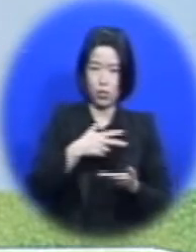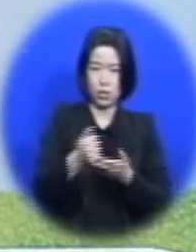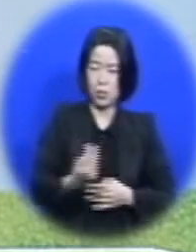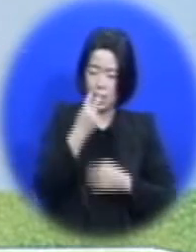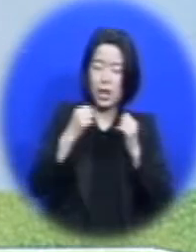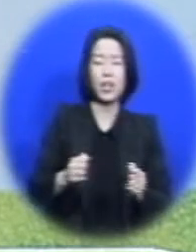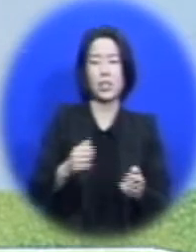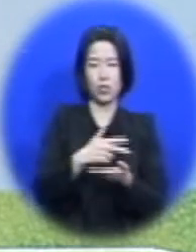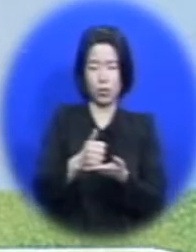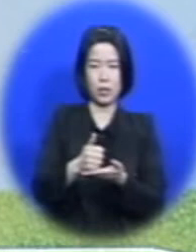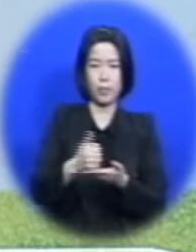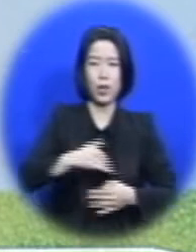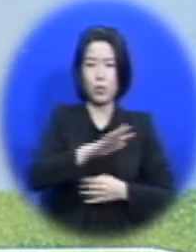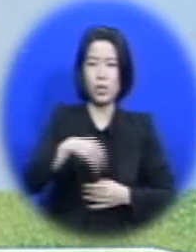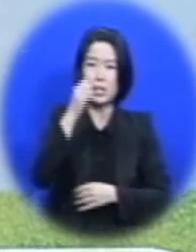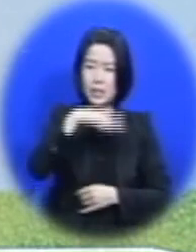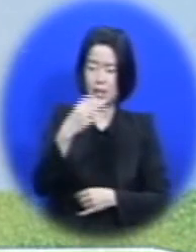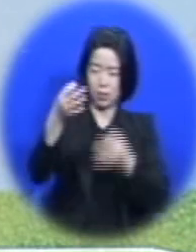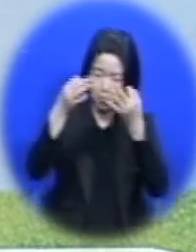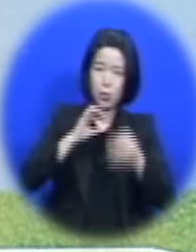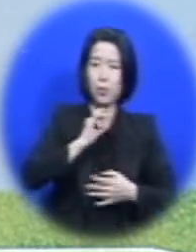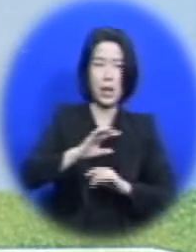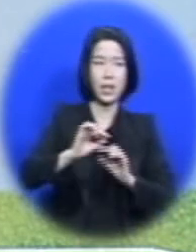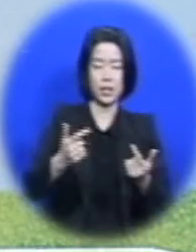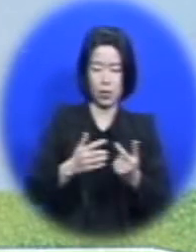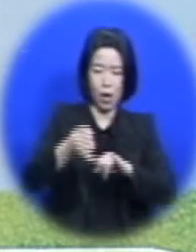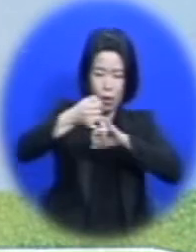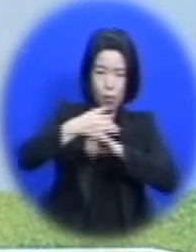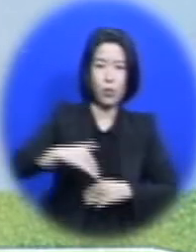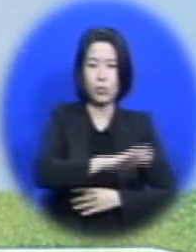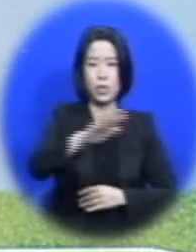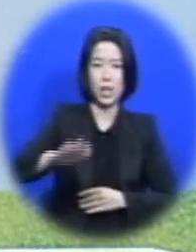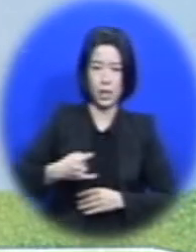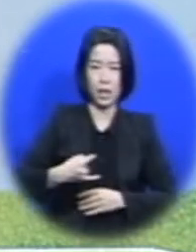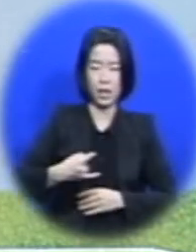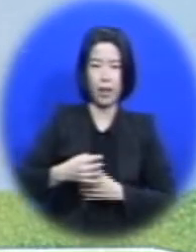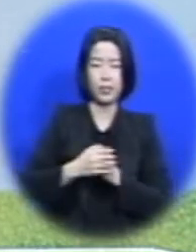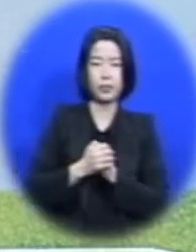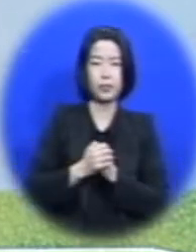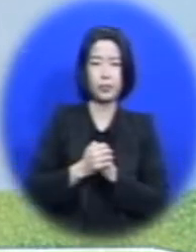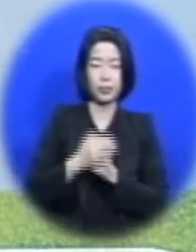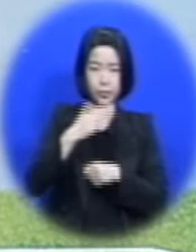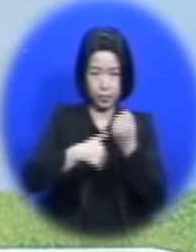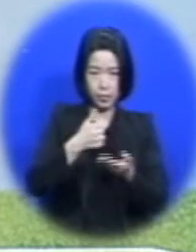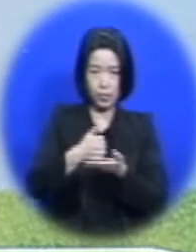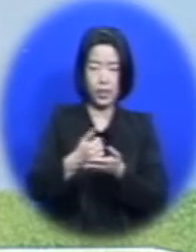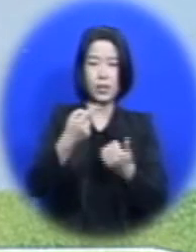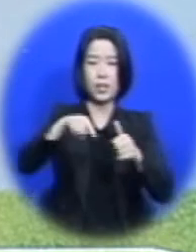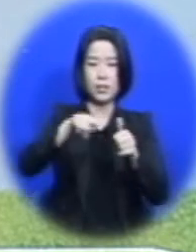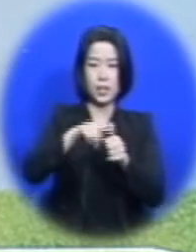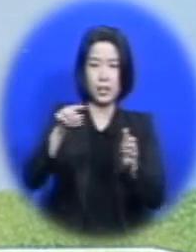그냥 우리를 지켜 보고만 계시지 않습니다 반드시 우리에게 하나님을 의지하는